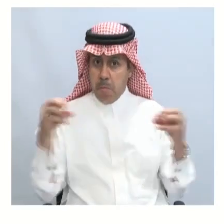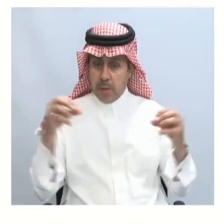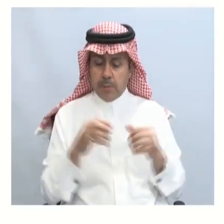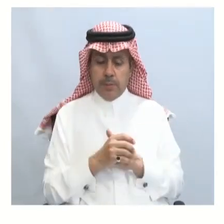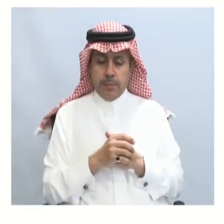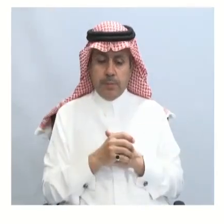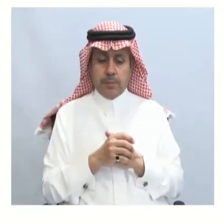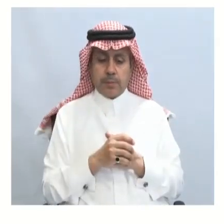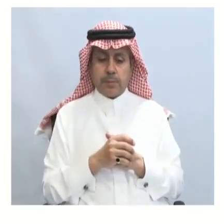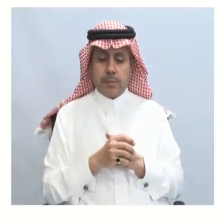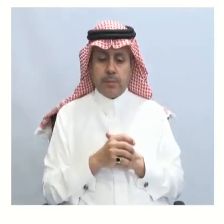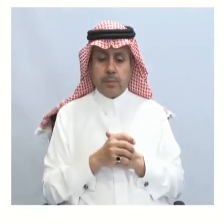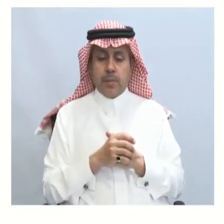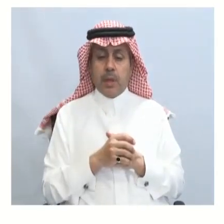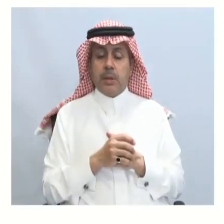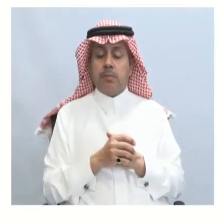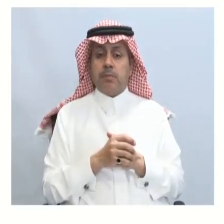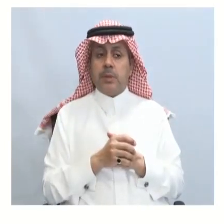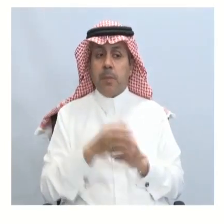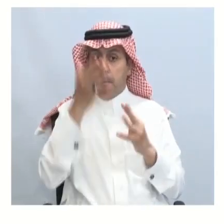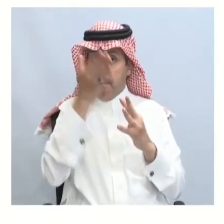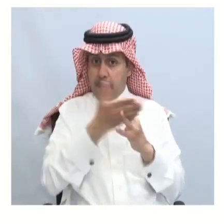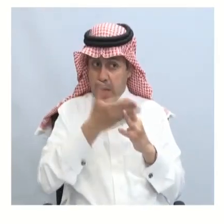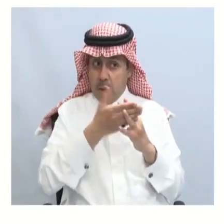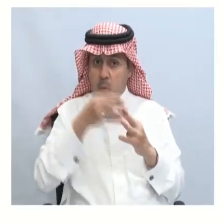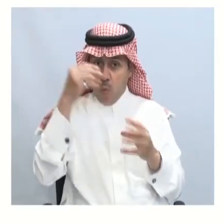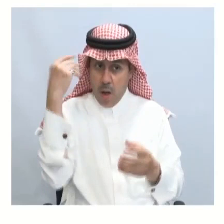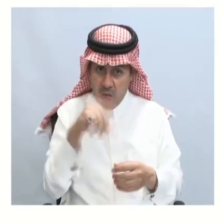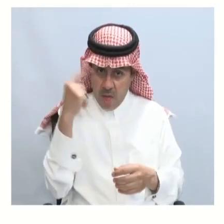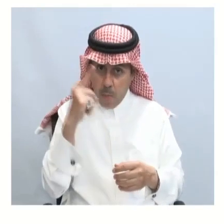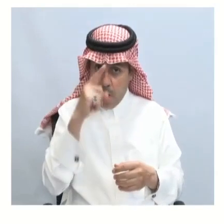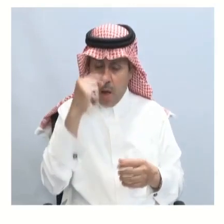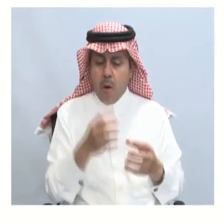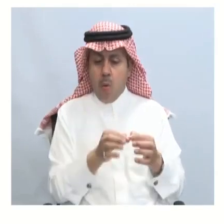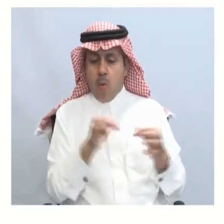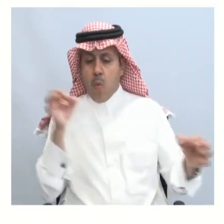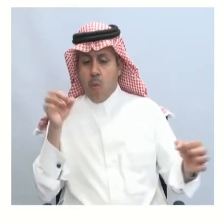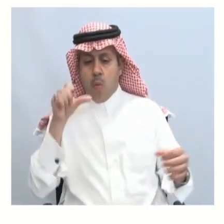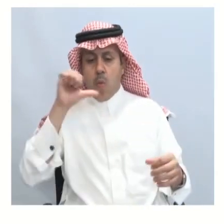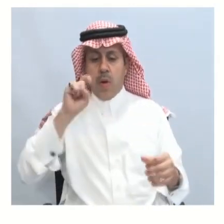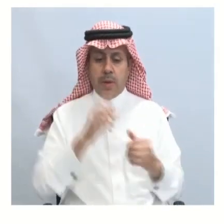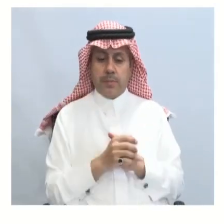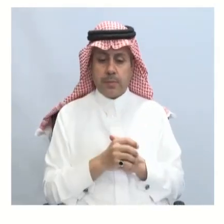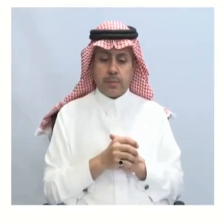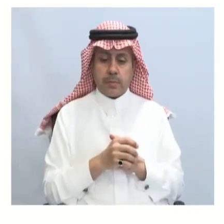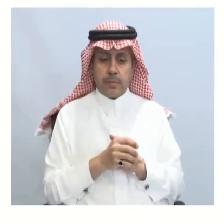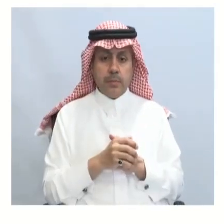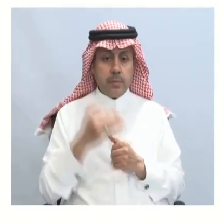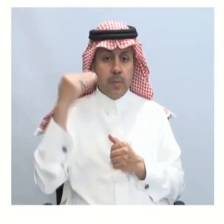المعنى ان تجعل بينك وبين عذاب الله وقايه حق تقاته اي التقوى